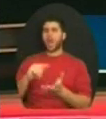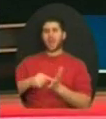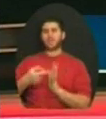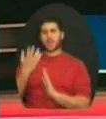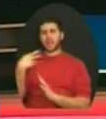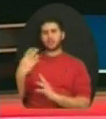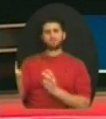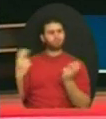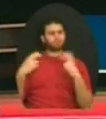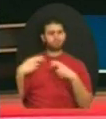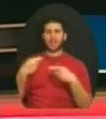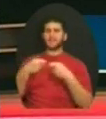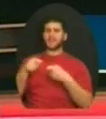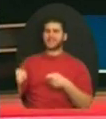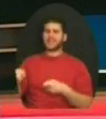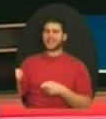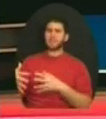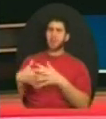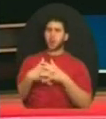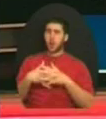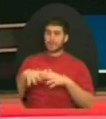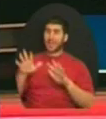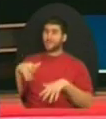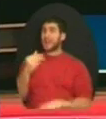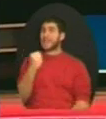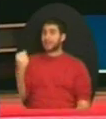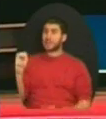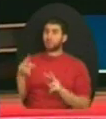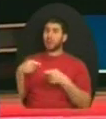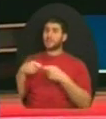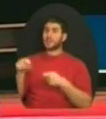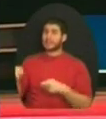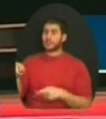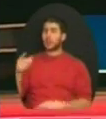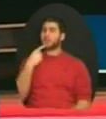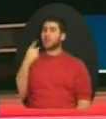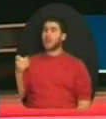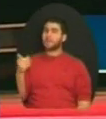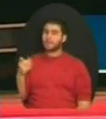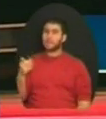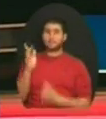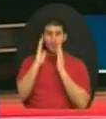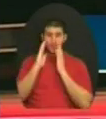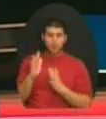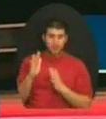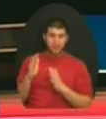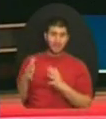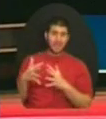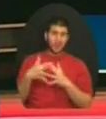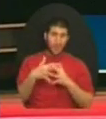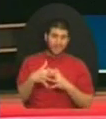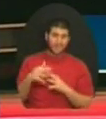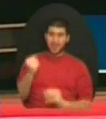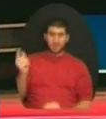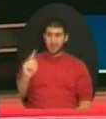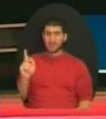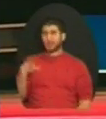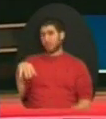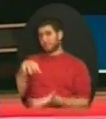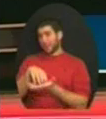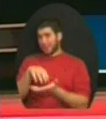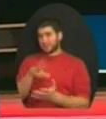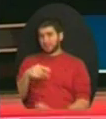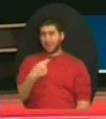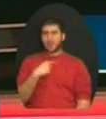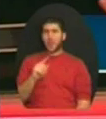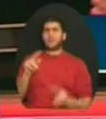להביא חברות כנסת מהקואליציה, ואפילו מהימין, יש חברות כנסת שטוענות שהן מאמינות. הקואליציה והימין זה לא אותו דבר? לא, יש גם מרכז, את יודעת,